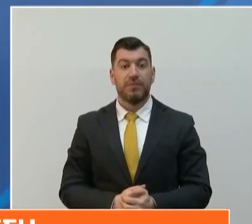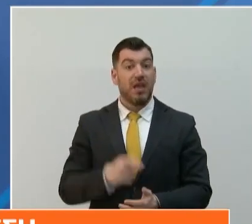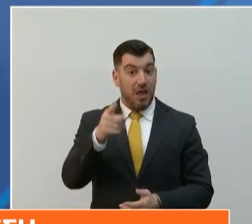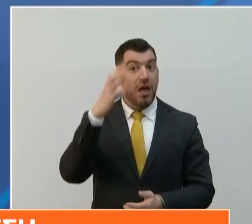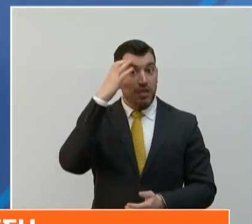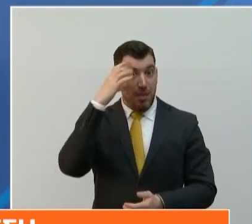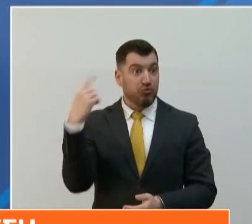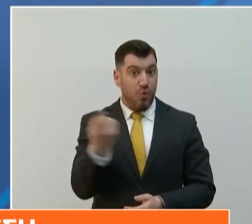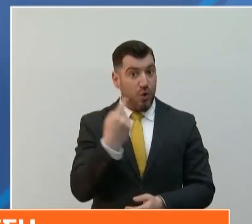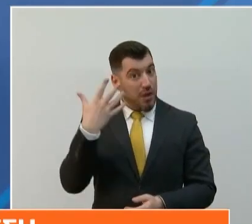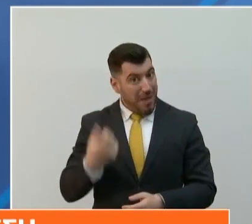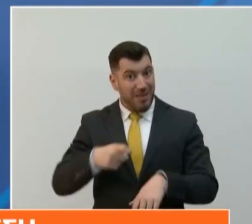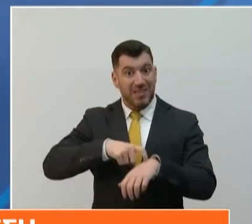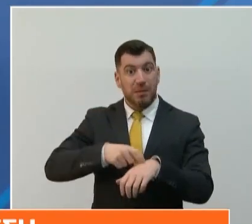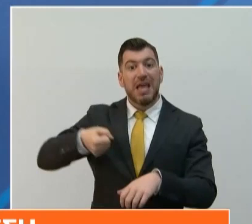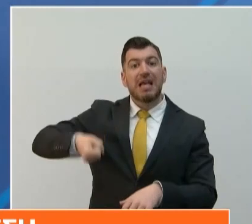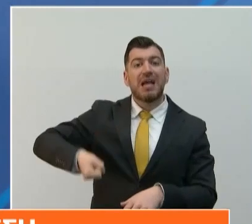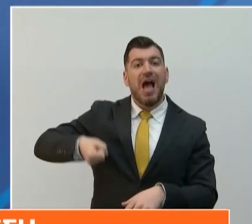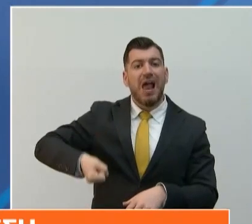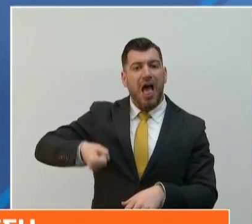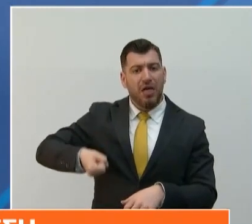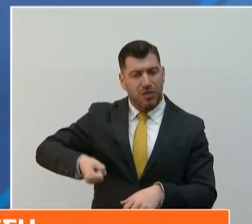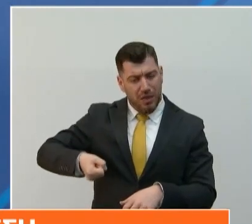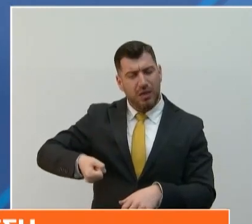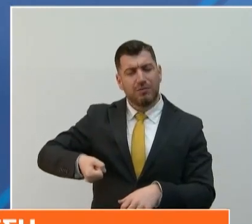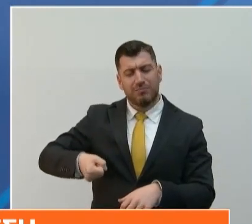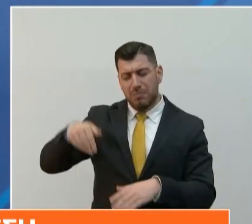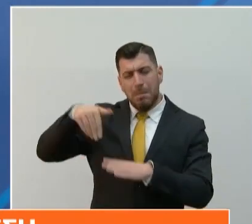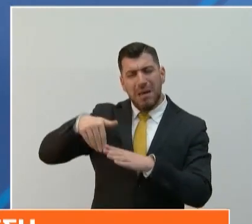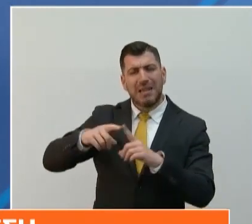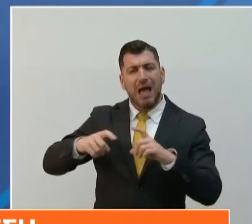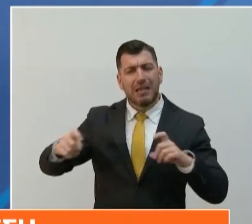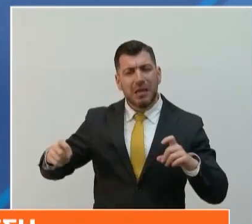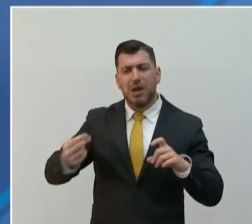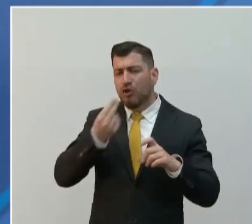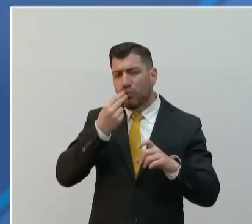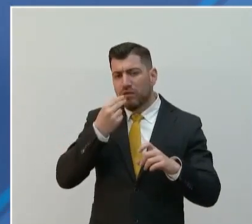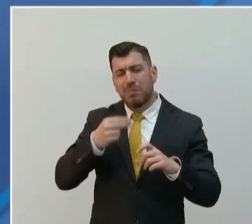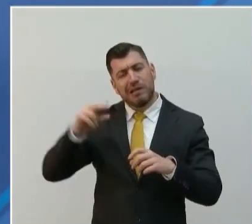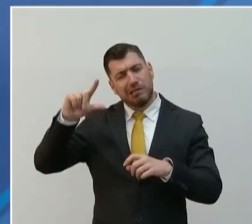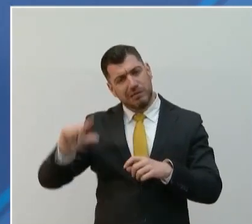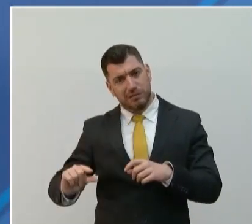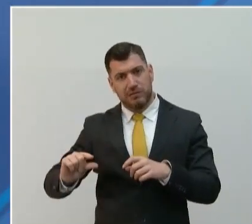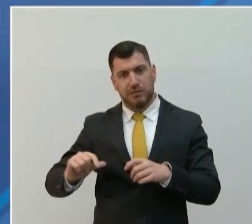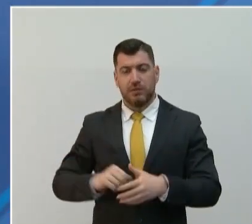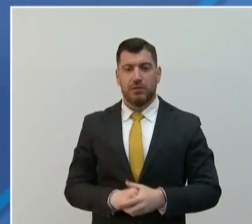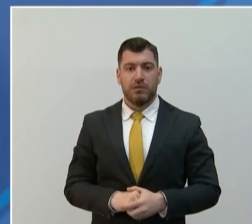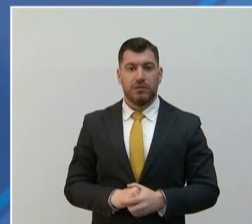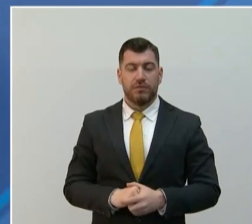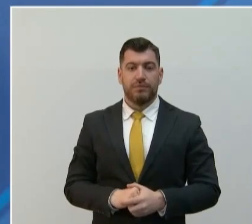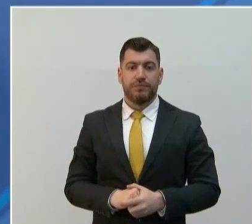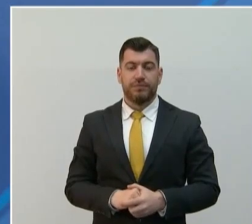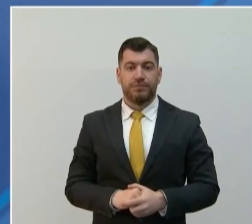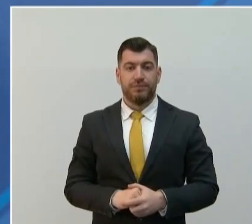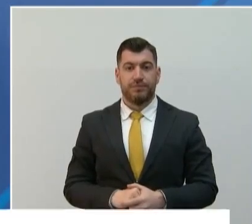νοικοκυριού, το οποίο λιδωρήθηκε όταν το εισήγαγε η κυβέρνηση, είχε ως αποτέλεσμα την όχι ευκαταφρόνητη